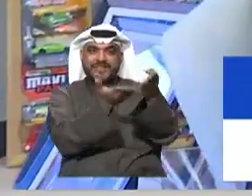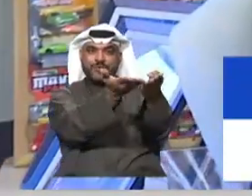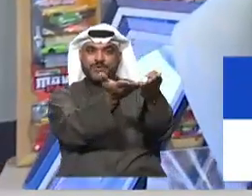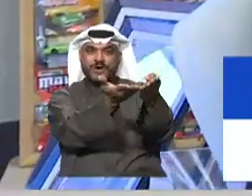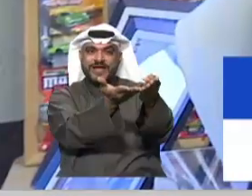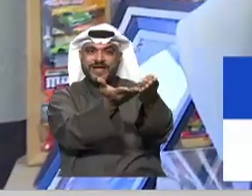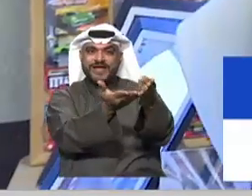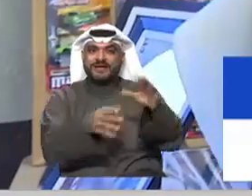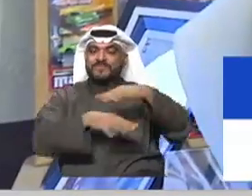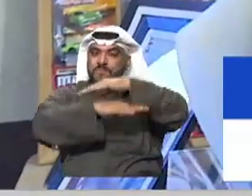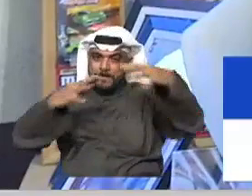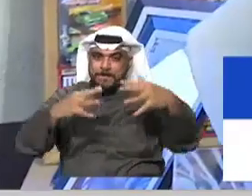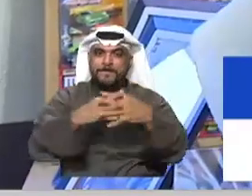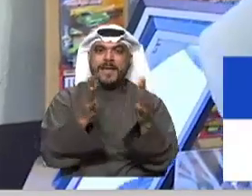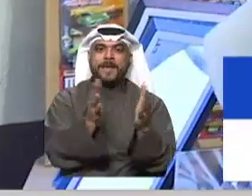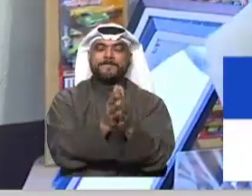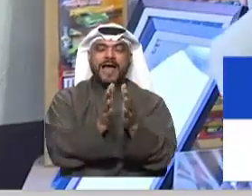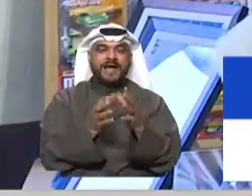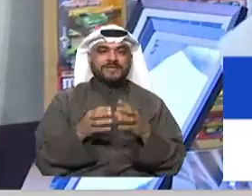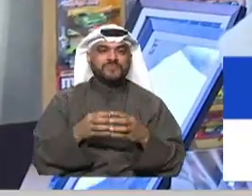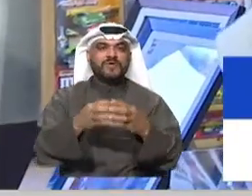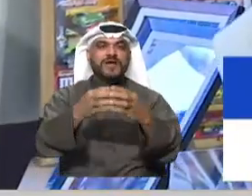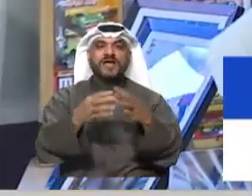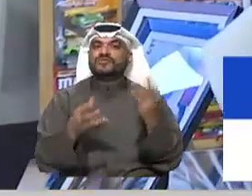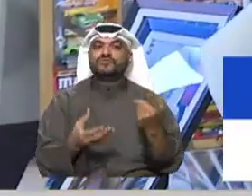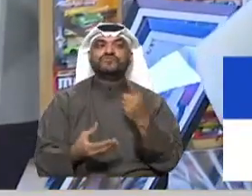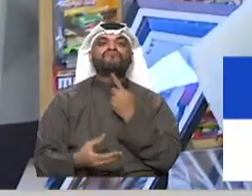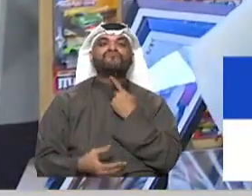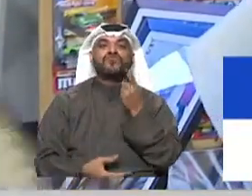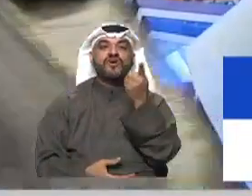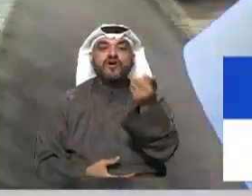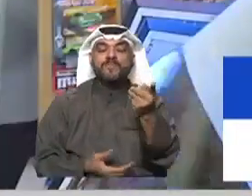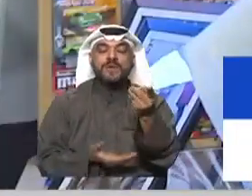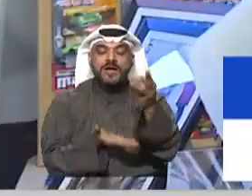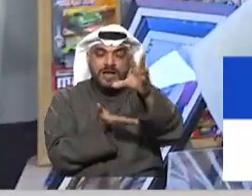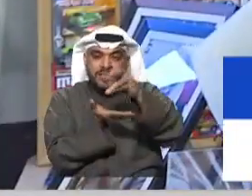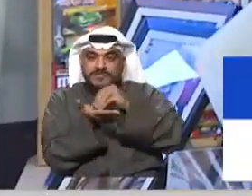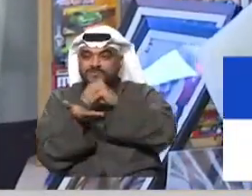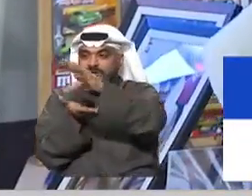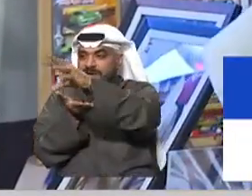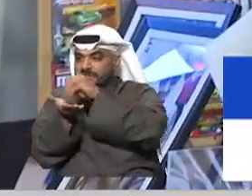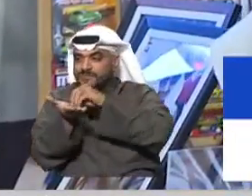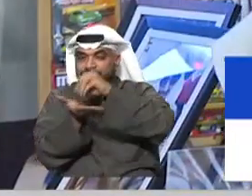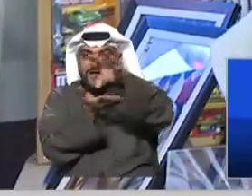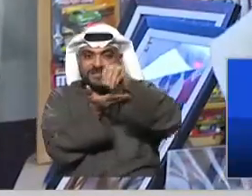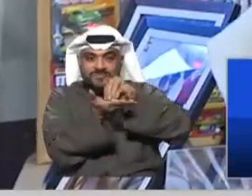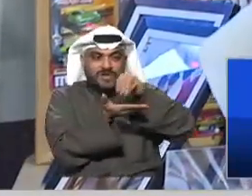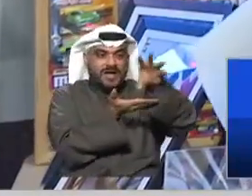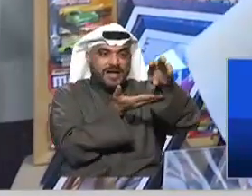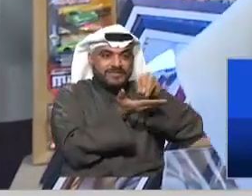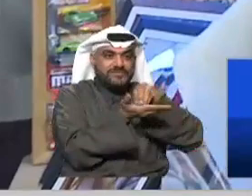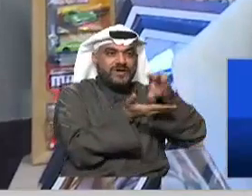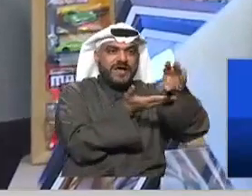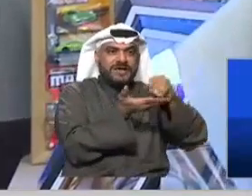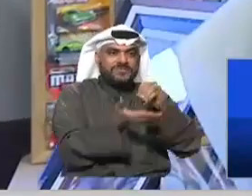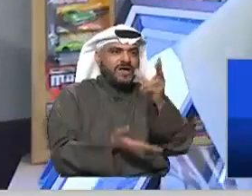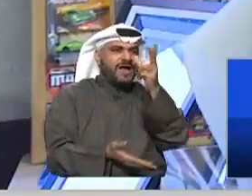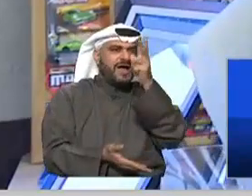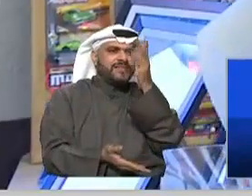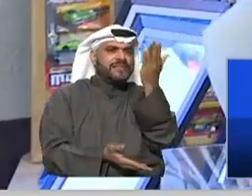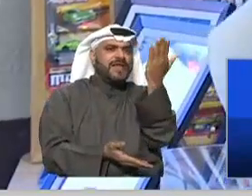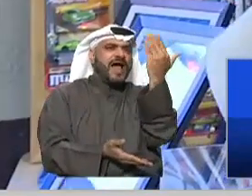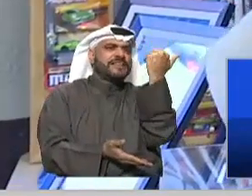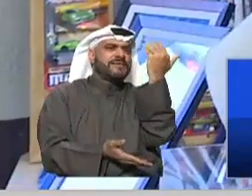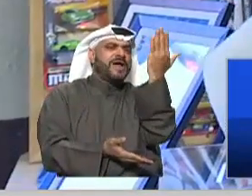يضم مجموعه من مقتنيين اللي هم يسمونهم مختليين للدايكاست عباره